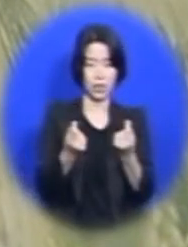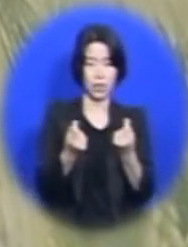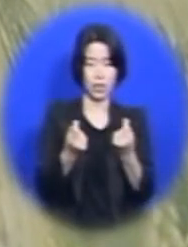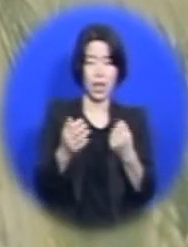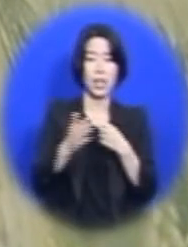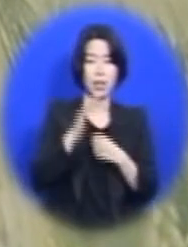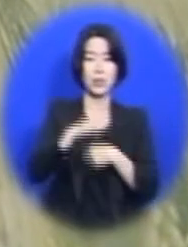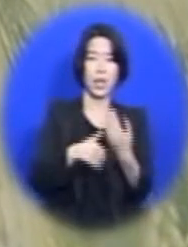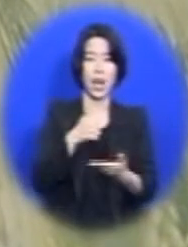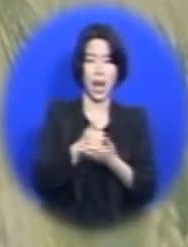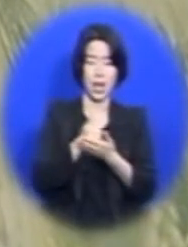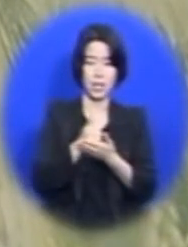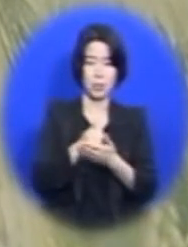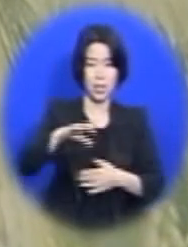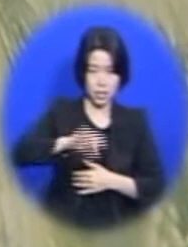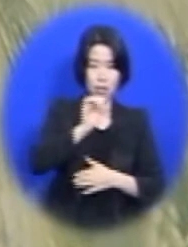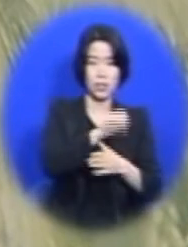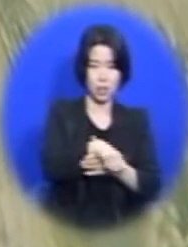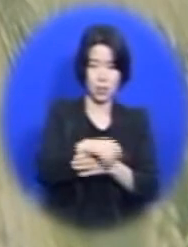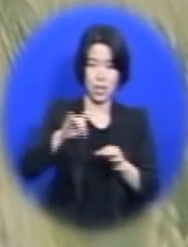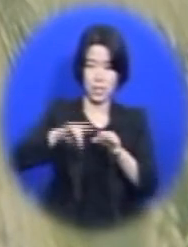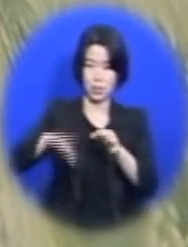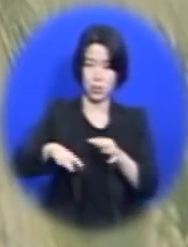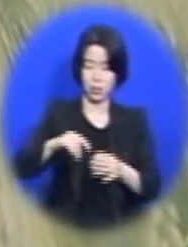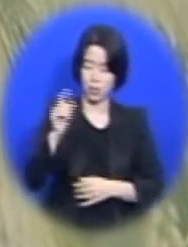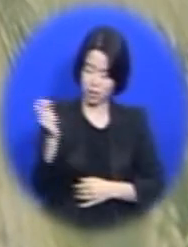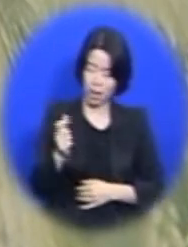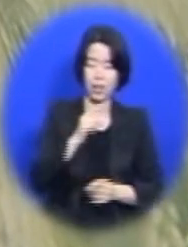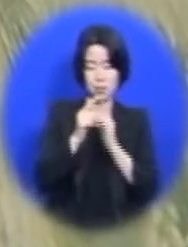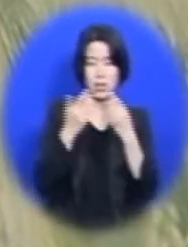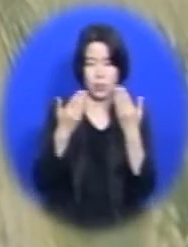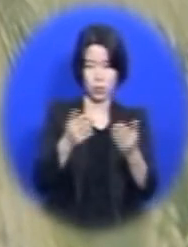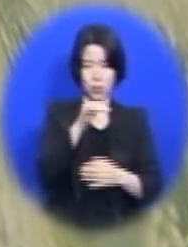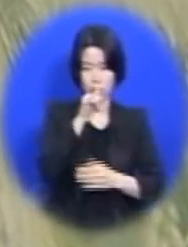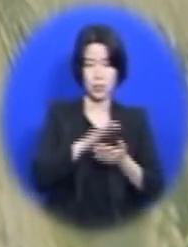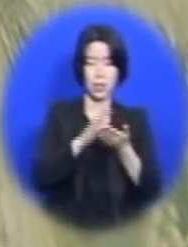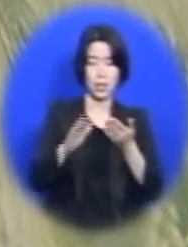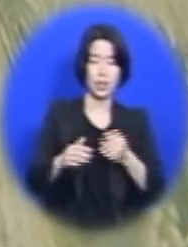그래서 하나님이 첫 열매와 십일조를 그렇게 강조하시는 거죠.